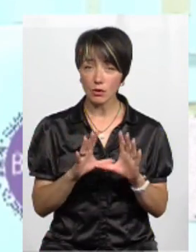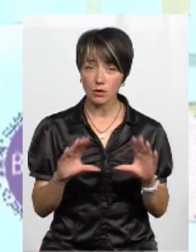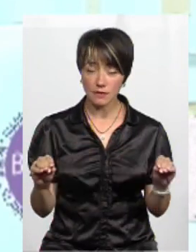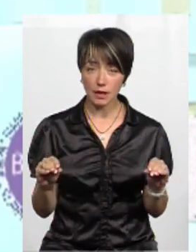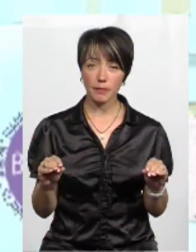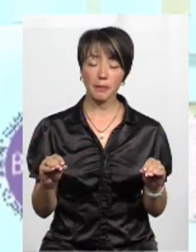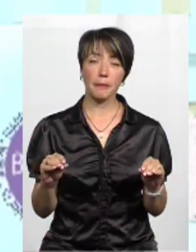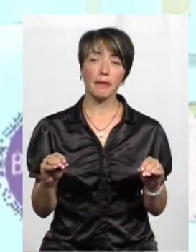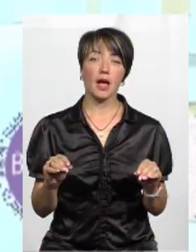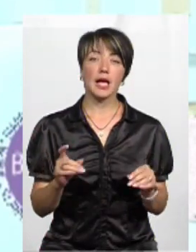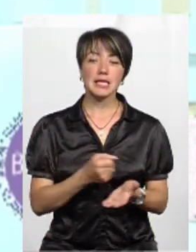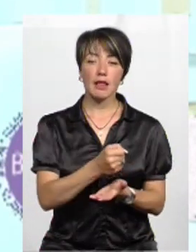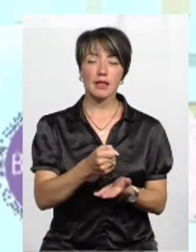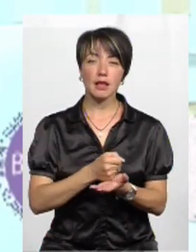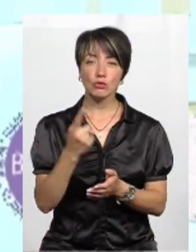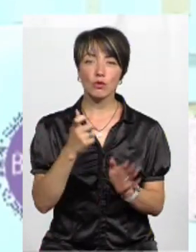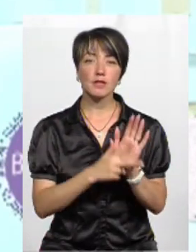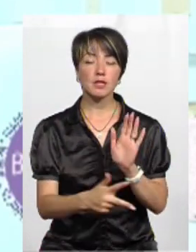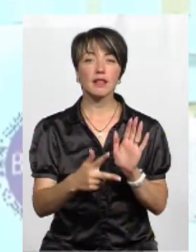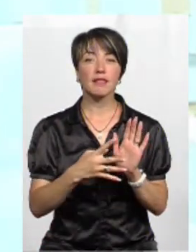це все. З кандидатами по